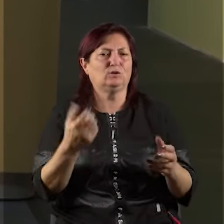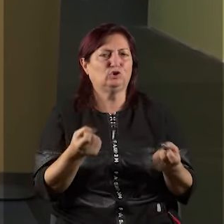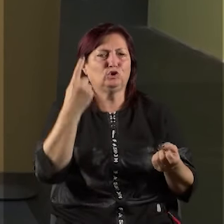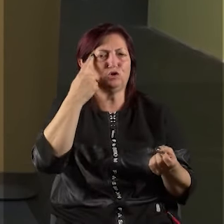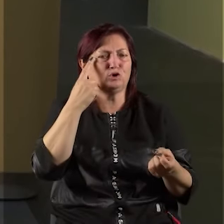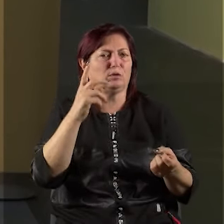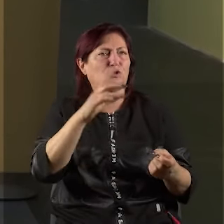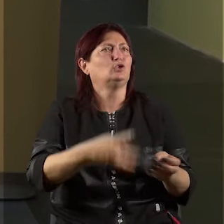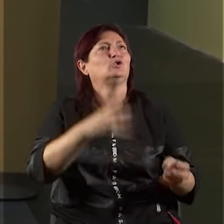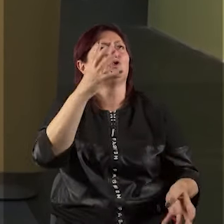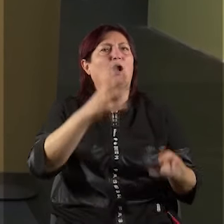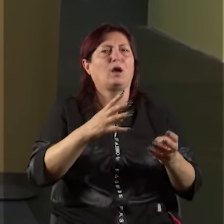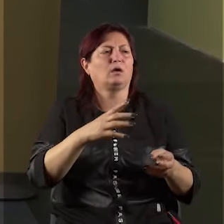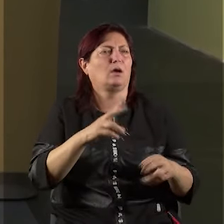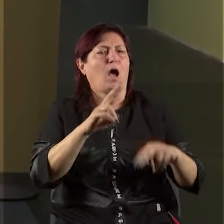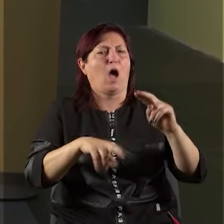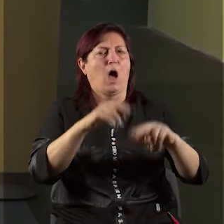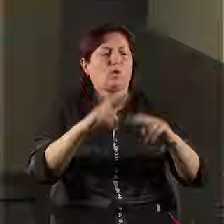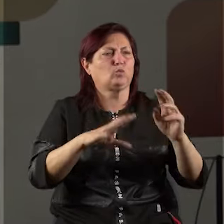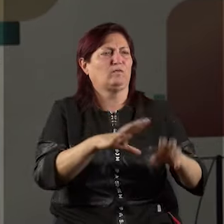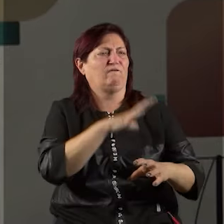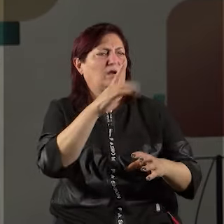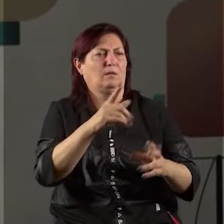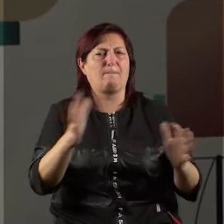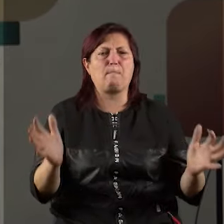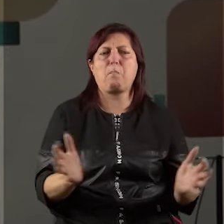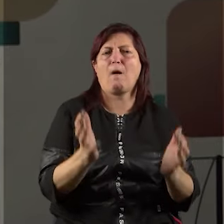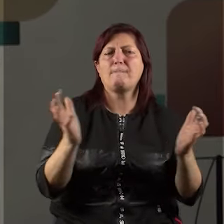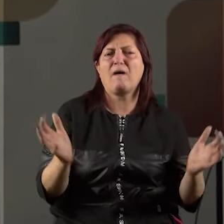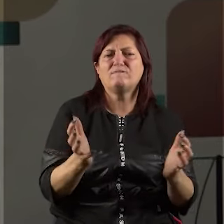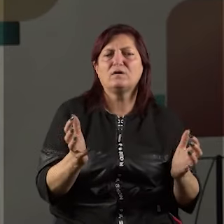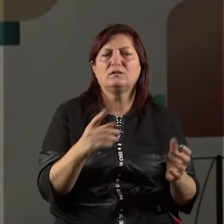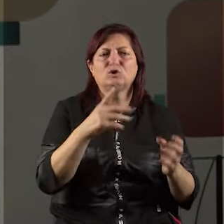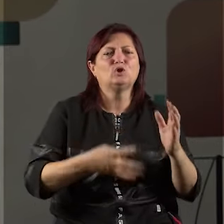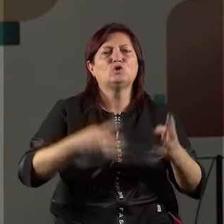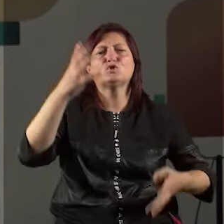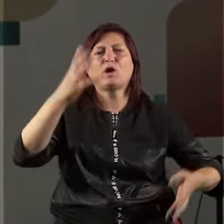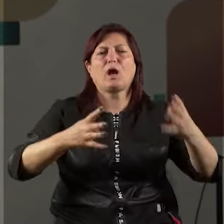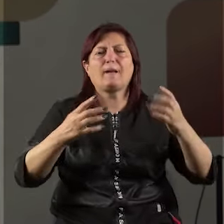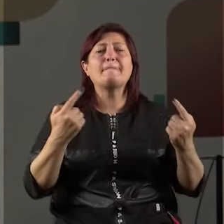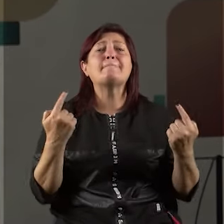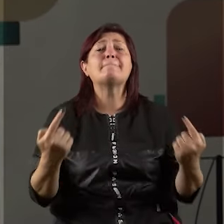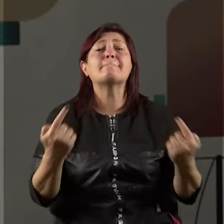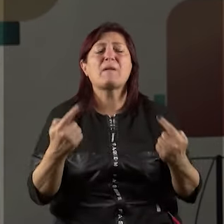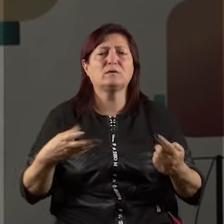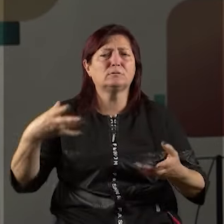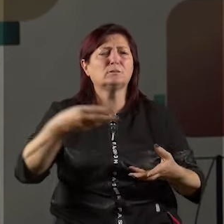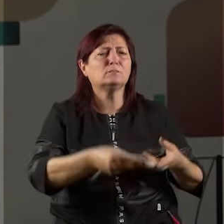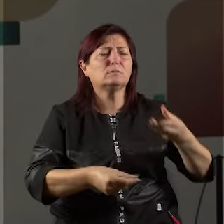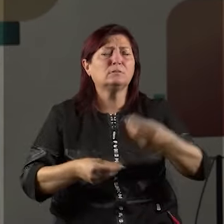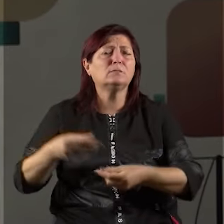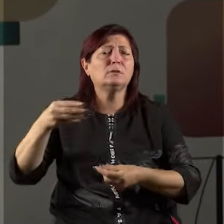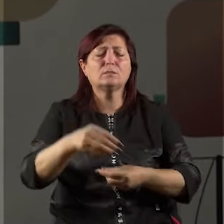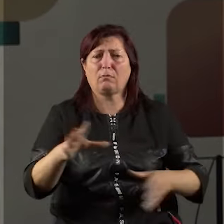փոխի, այդ շենքերը կառուցվել են, այդ շենքերը պահպանվել են, այդ շենքերի վրա մեծ ներդրումներ են